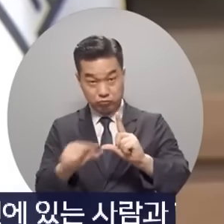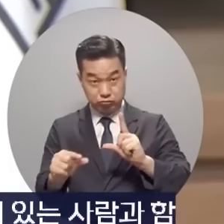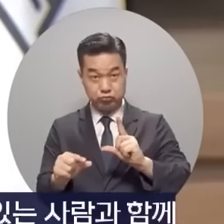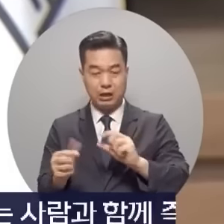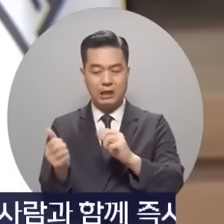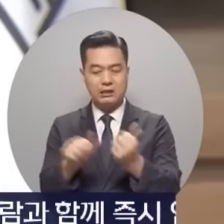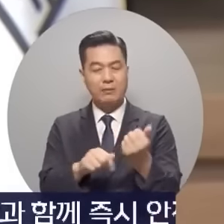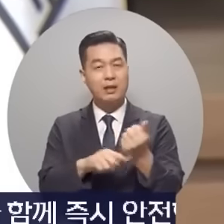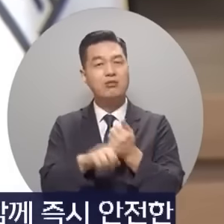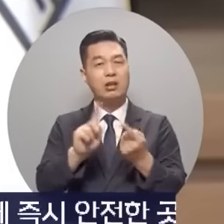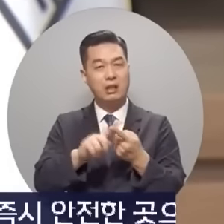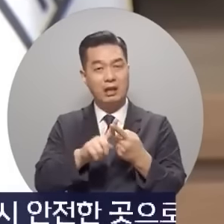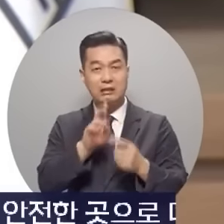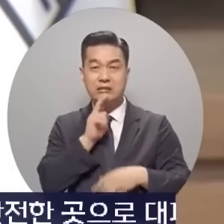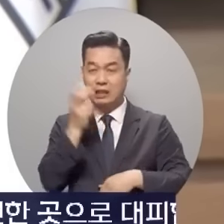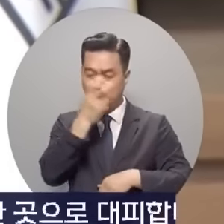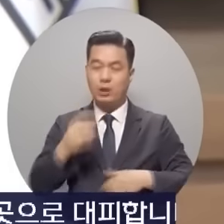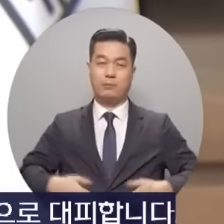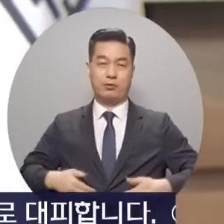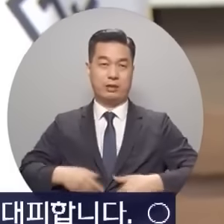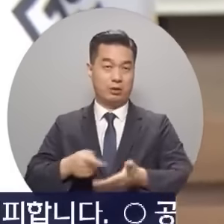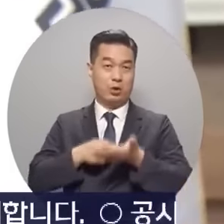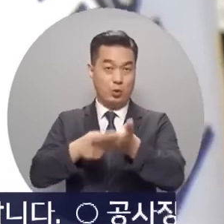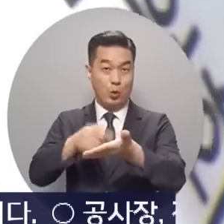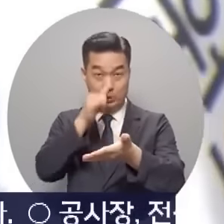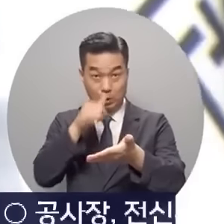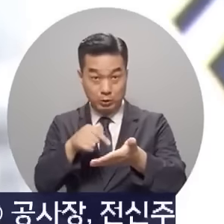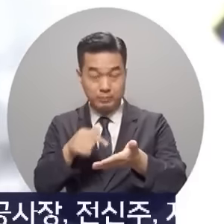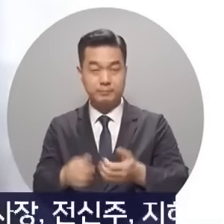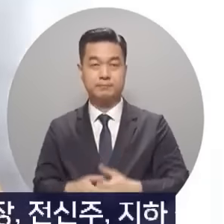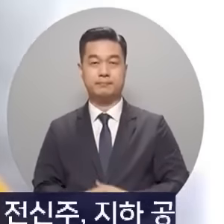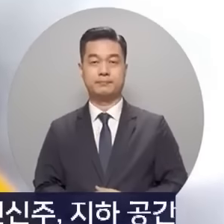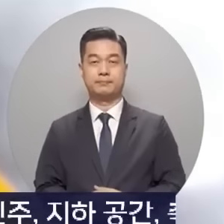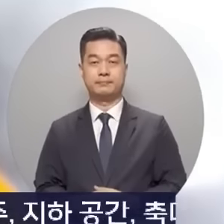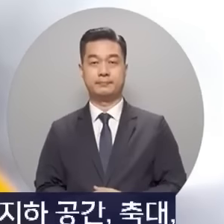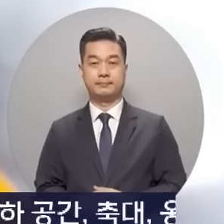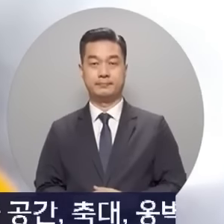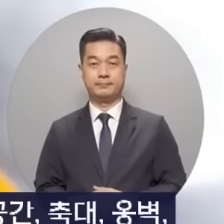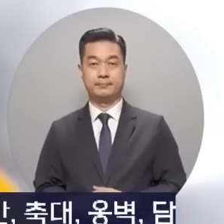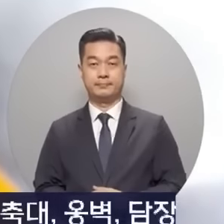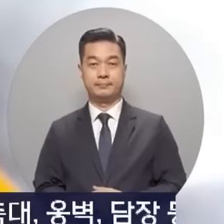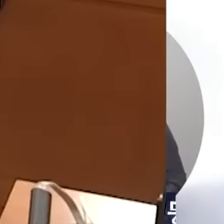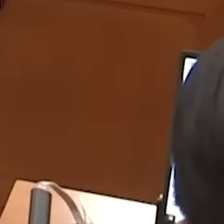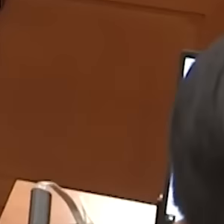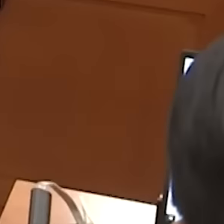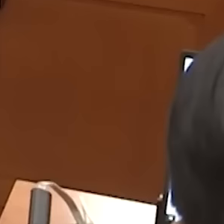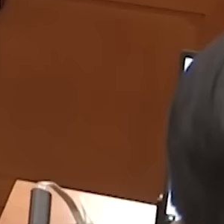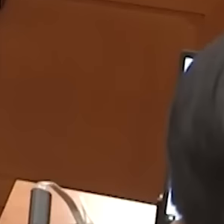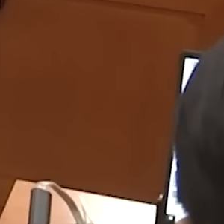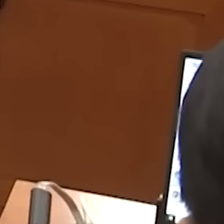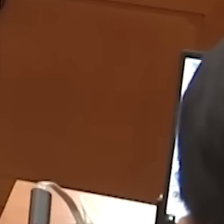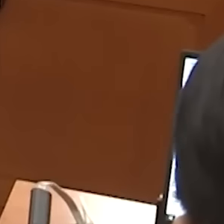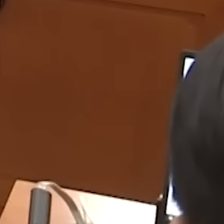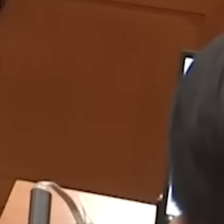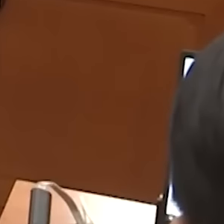사망 원인에 대한 진상조사가 필요하다고 거듭 요구했습니다. MBC 뉴스 김민영입니다.